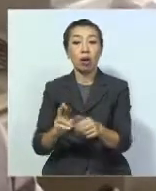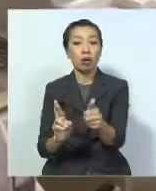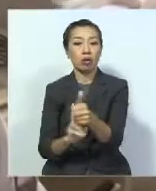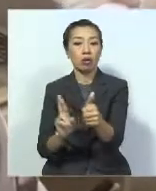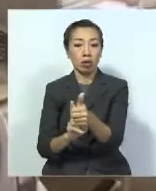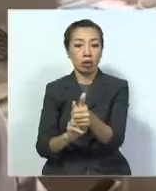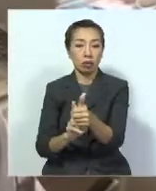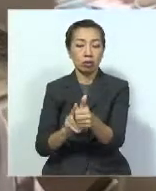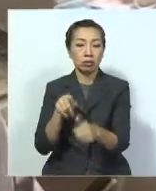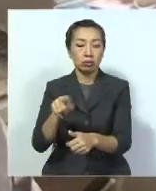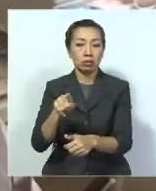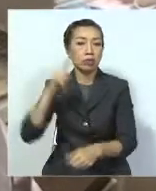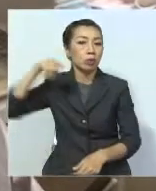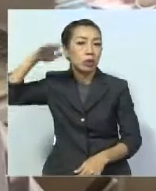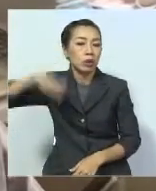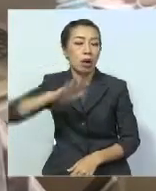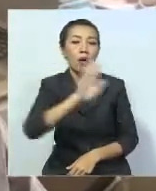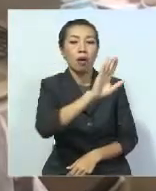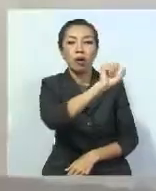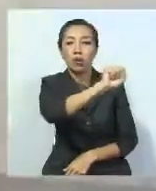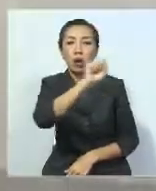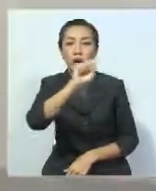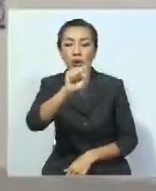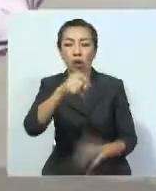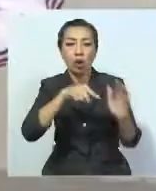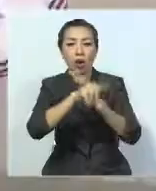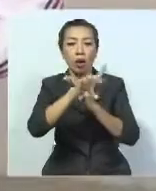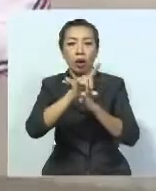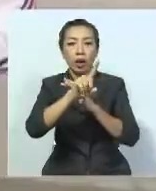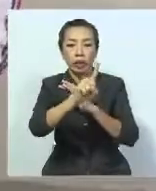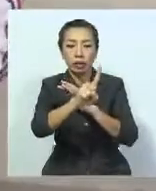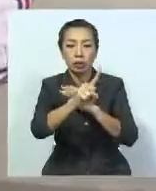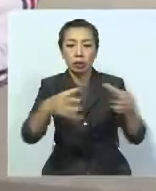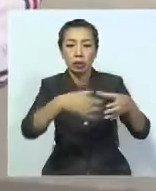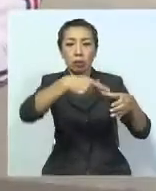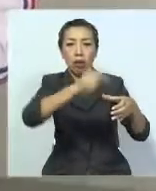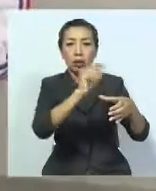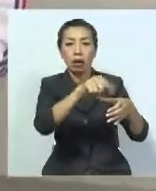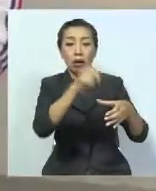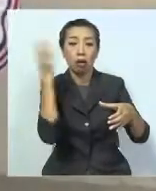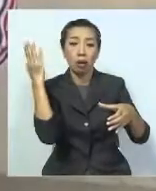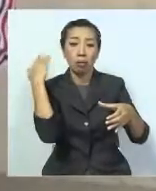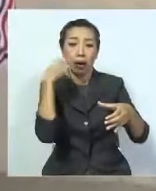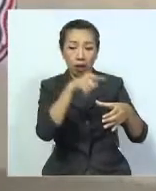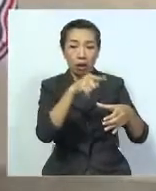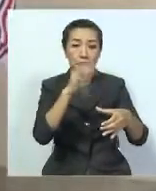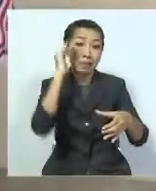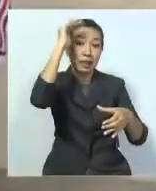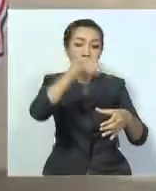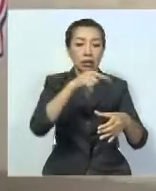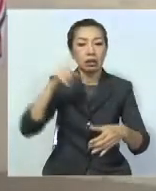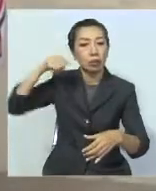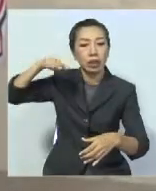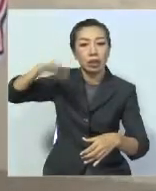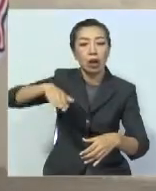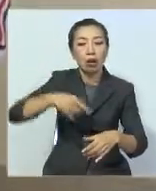ายนิสิตสินทุพไพรอดีตส.ส.จังหวัดร้อยเอ็ดพรรคเพื่อไทยและแนวร่วมกลุ่มคนเสื้อแดงก็เดินทางมาสมัครเป็